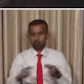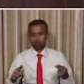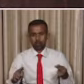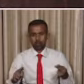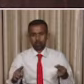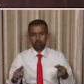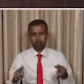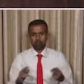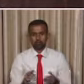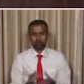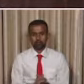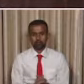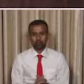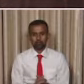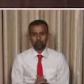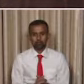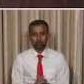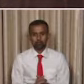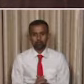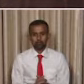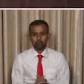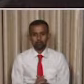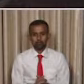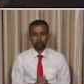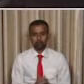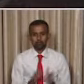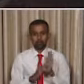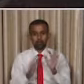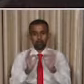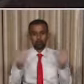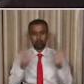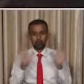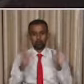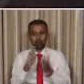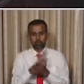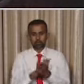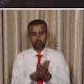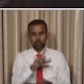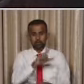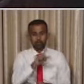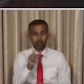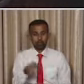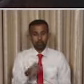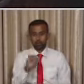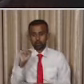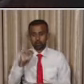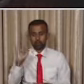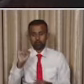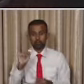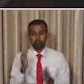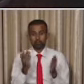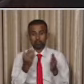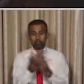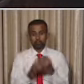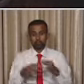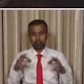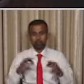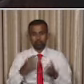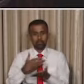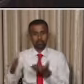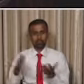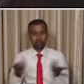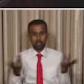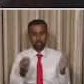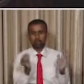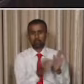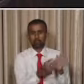කරුණාකර කියලා අවසන් කරන්න ඔබතුමා මේ මේ මාධ්‍ය නිවේදනයේ පැහැදිලිව කියනවා 7:16 වෙනිදා සෞන්දර්ය විෂය ඉවත් කරන්නේ නැහැ කියලා. හොඳයි.